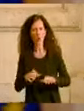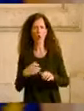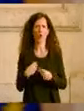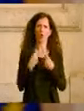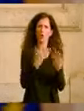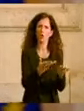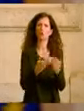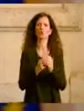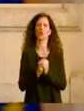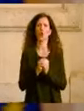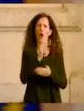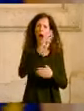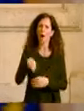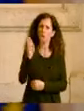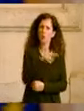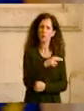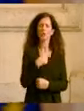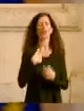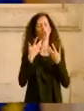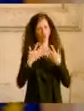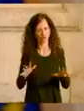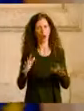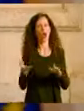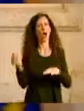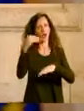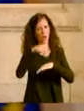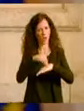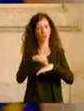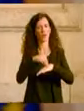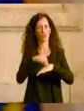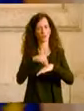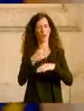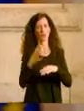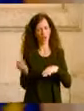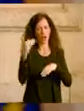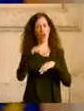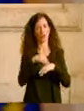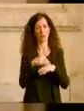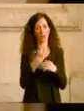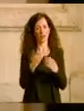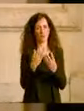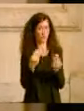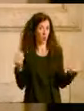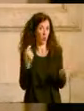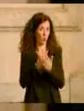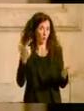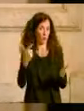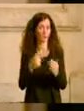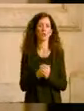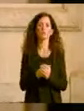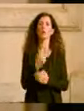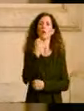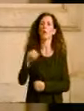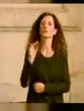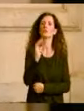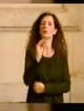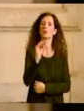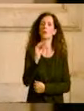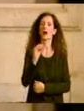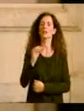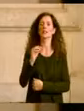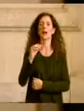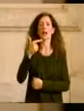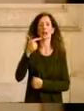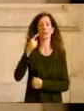o differimenti li abbiamo già introdotti e direi anche in modo molto consistente. Domanda Ilaria Capitani